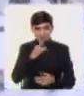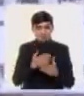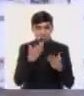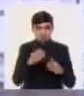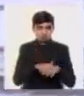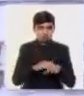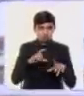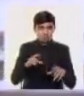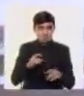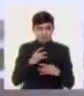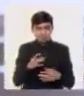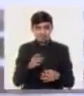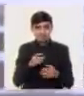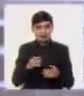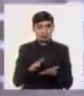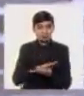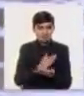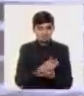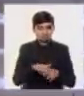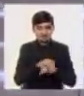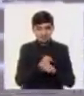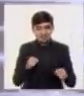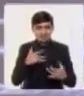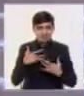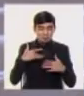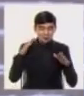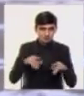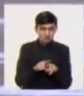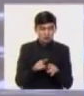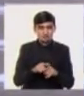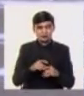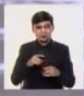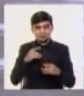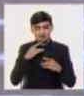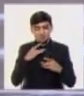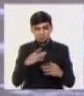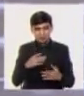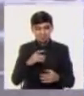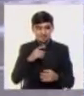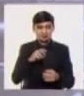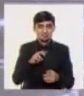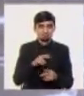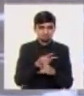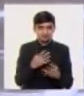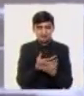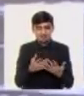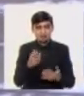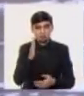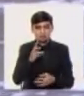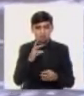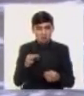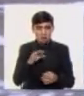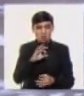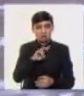декабря массовые мероприятия отменены. Театрализованные представления, конкурсы, концерты, торжественные трансляции будут, но в